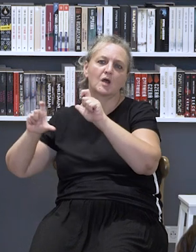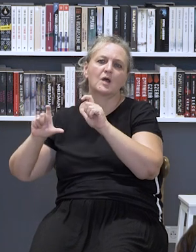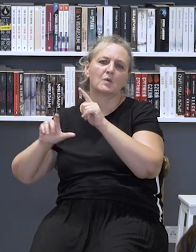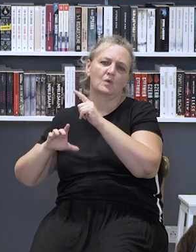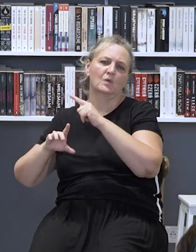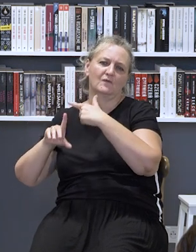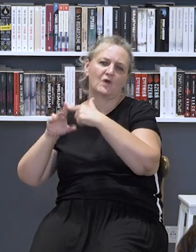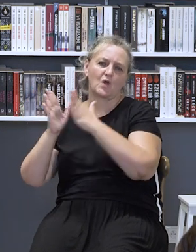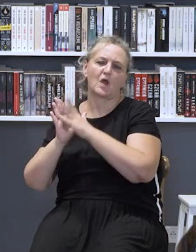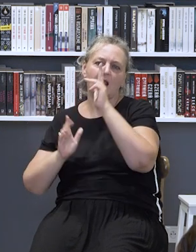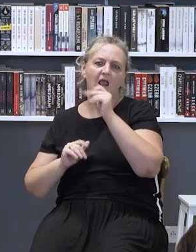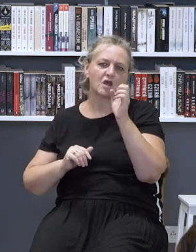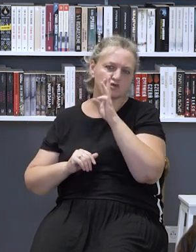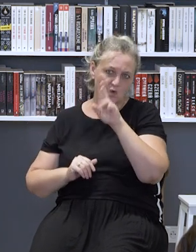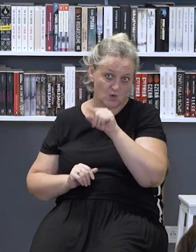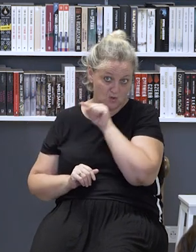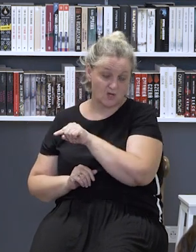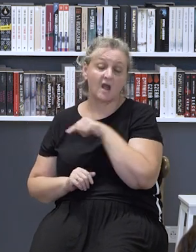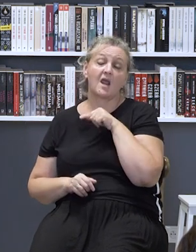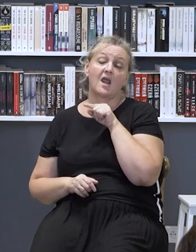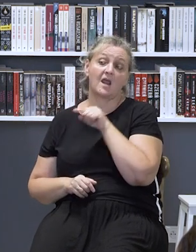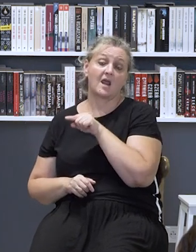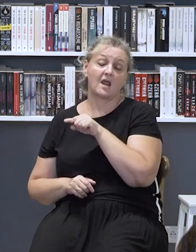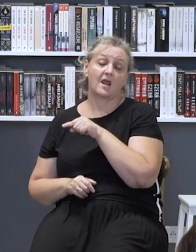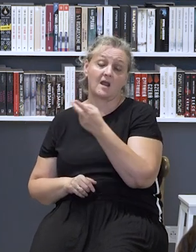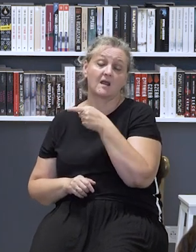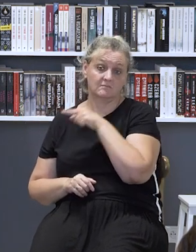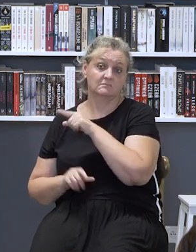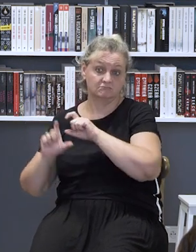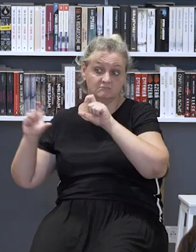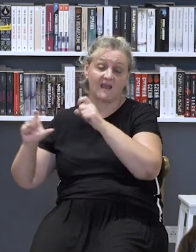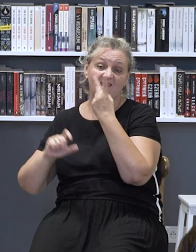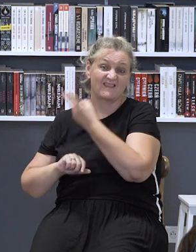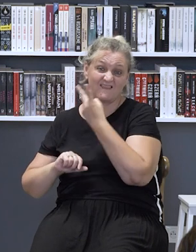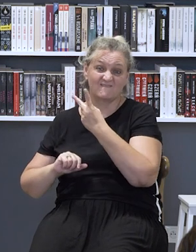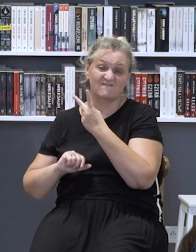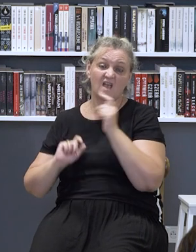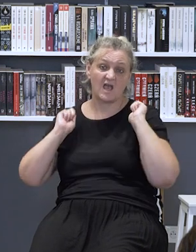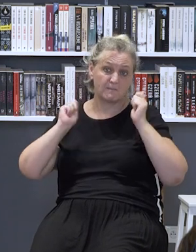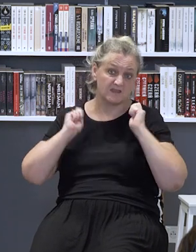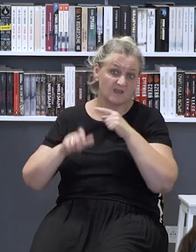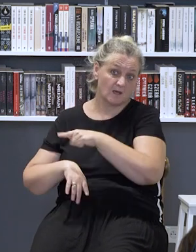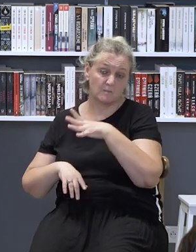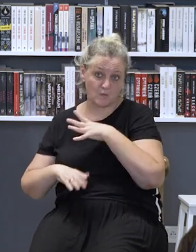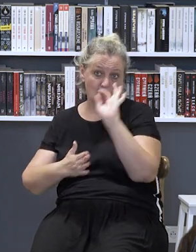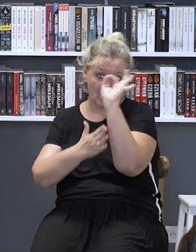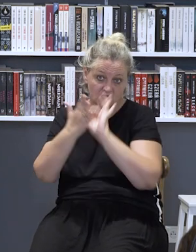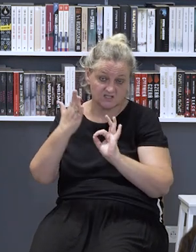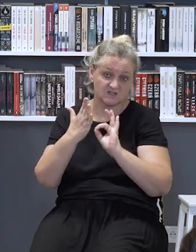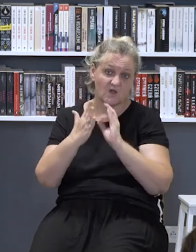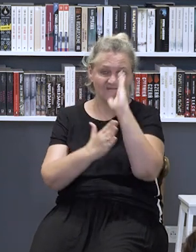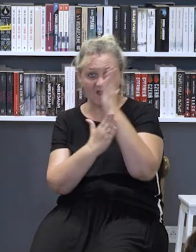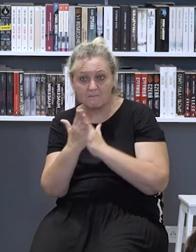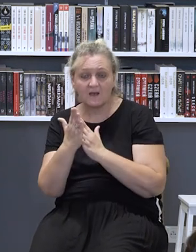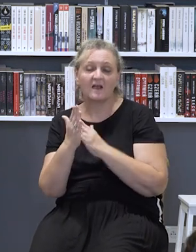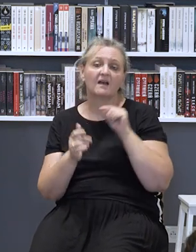I okazuje się, że klasztor w tym czasie, kiedy tych dwóch mnichów rysowało mapę, czyli Fra Mauro